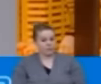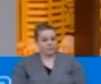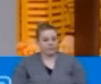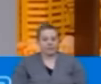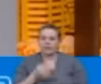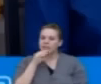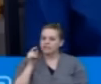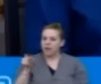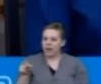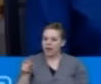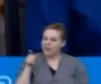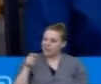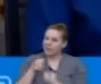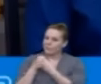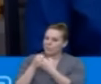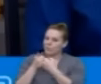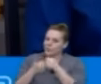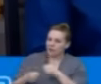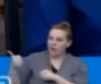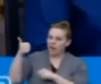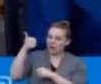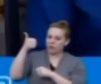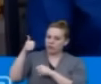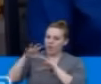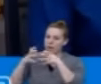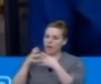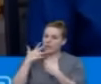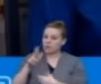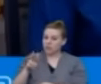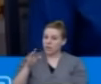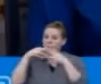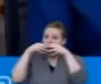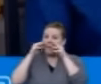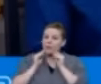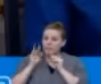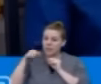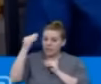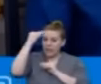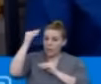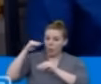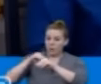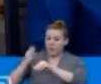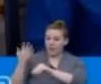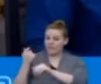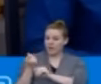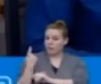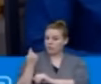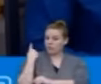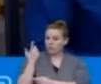מן הסתם מתמודד על ראשות מחנה הציוני. אמיר פרץ הודיע לפני מספר שבועות.